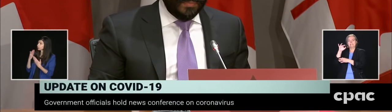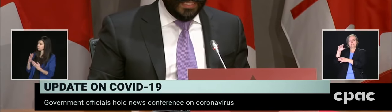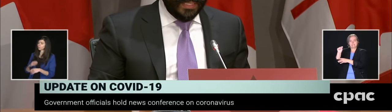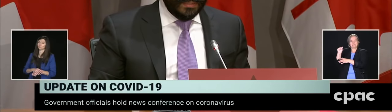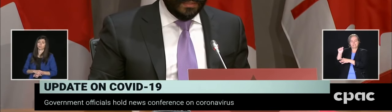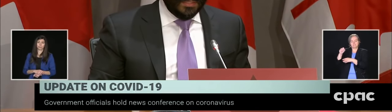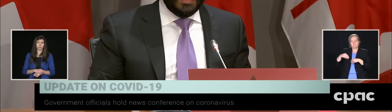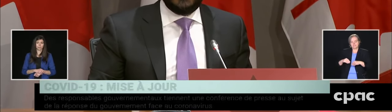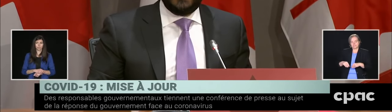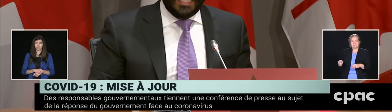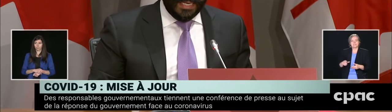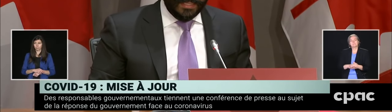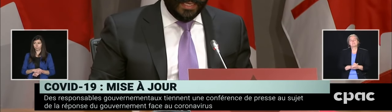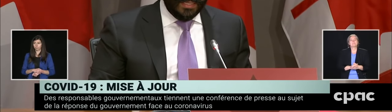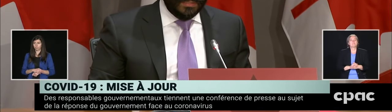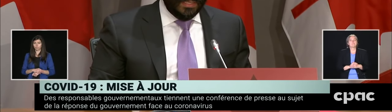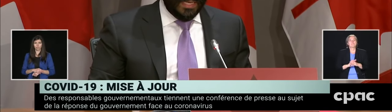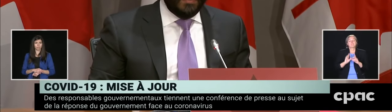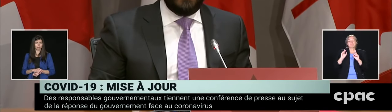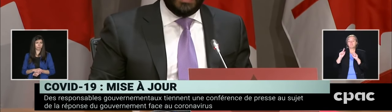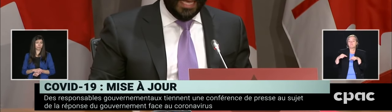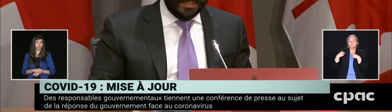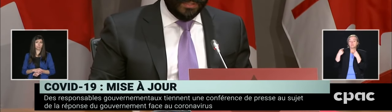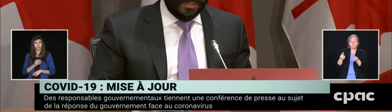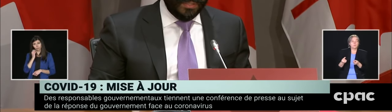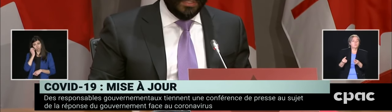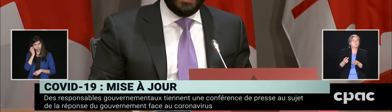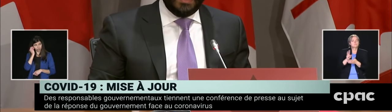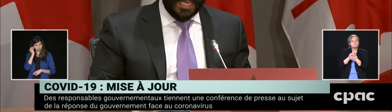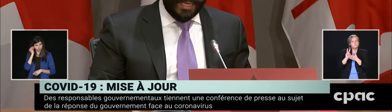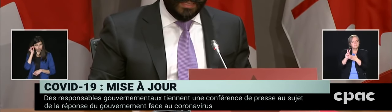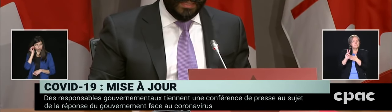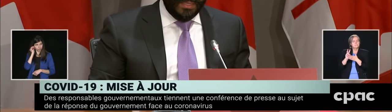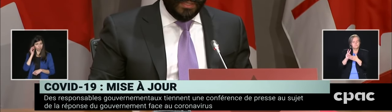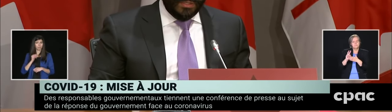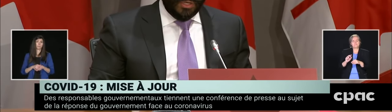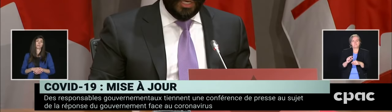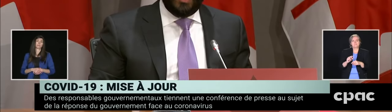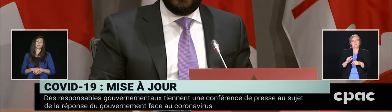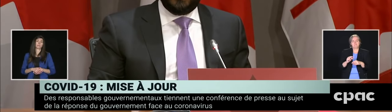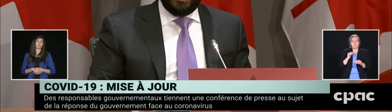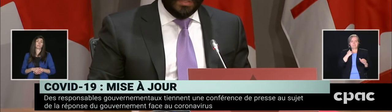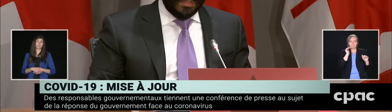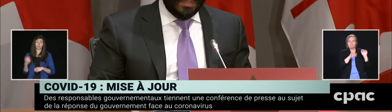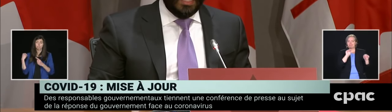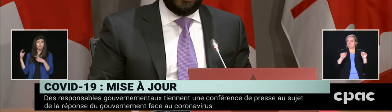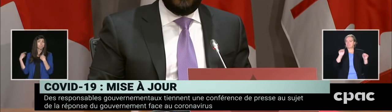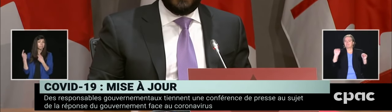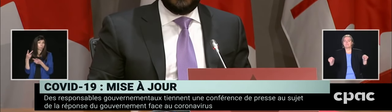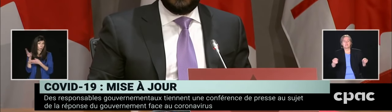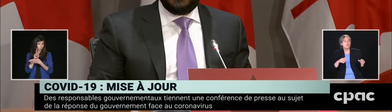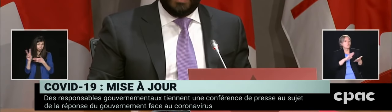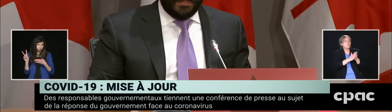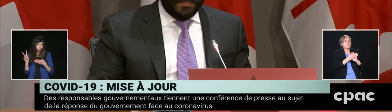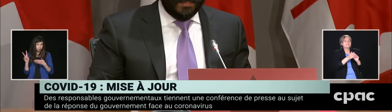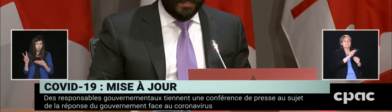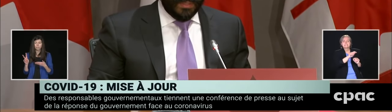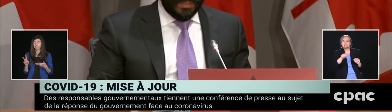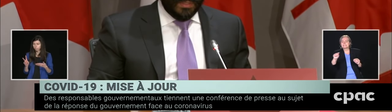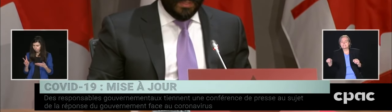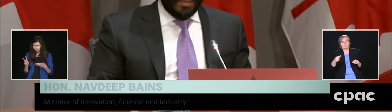gouvernement mobilise le secteur canadien de la fabrication industrielle dans la lutte contre la